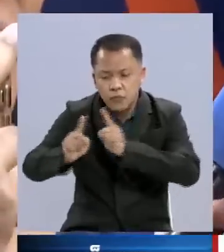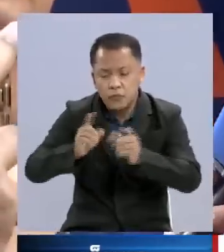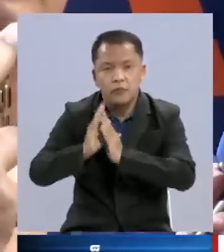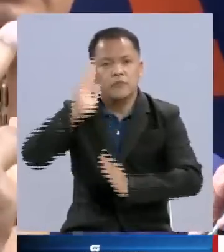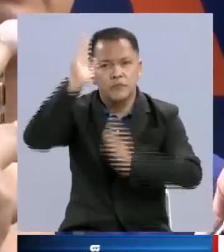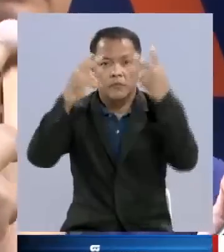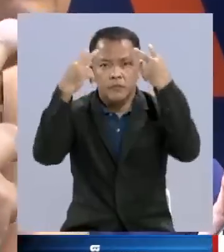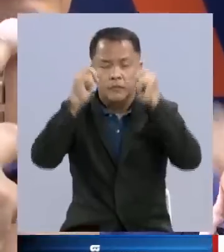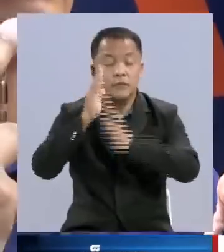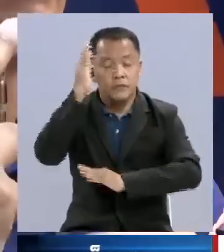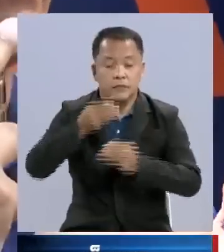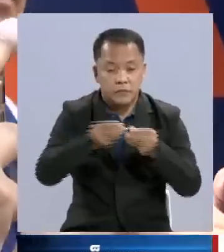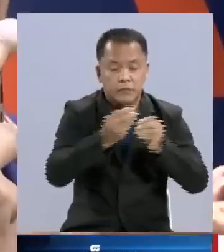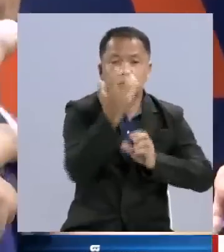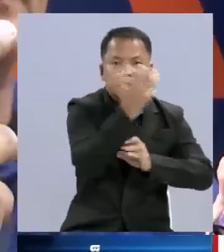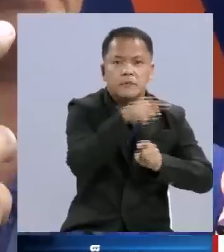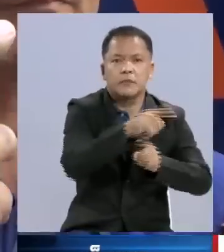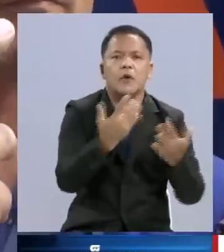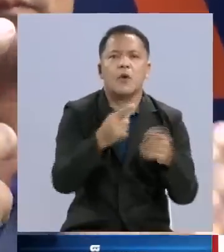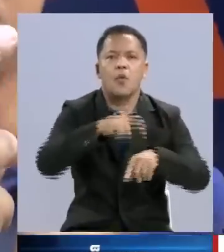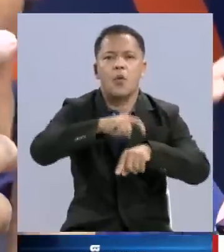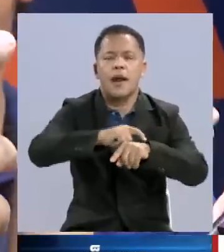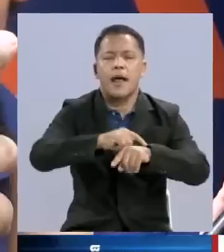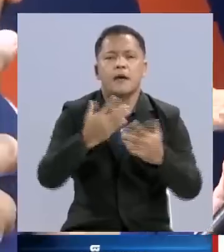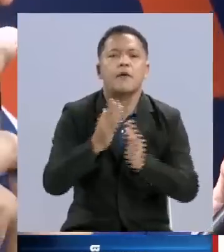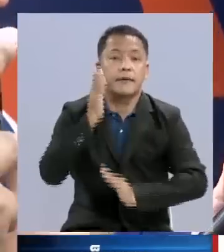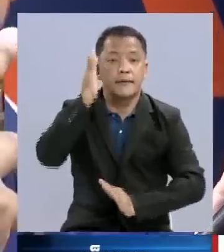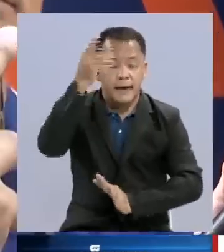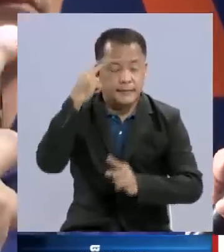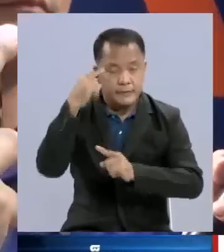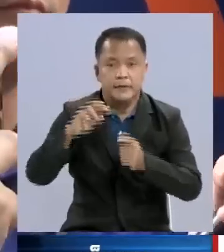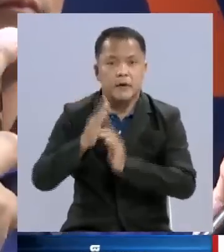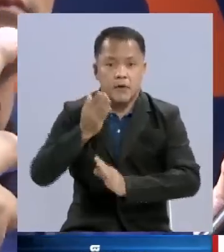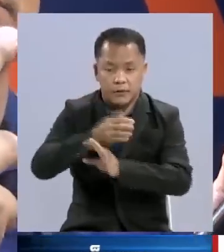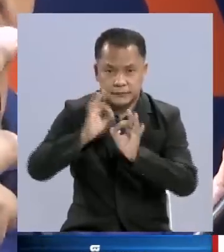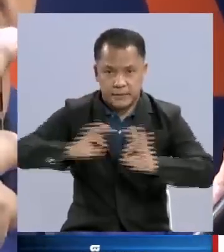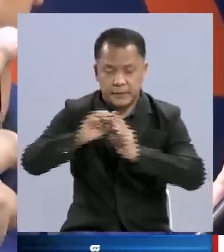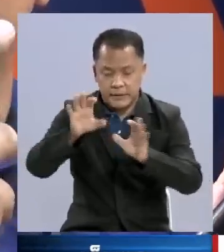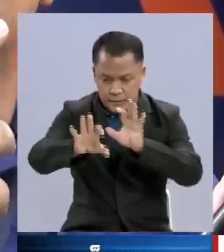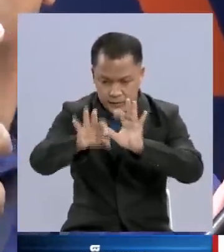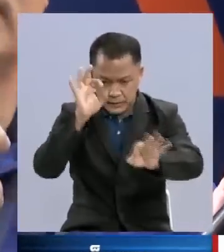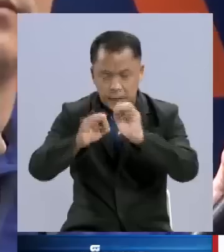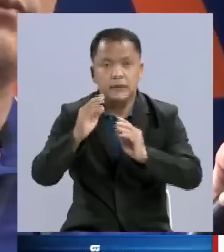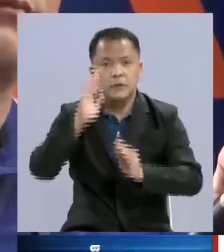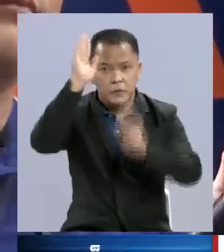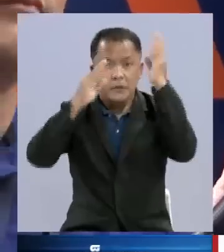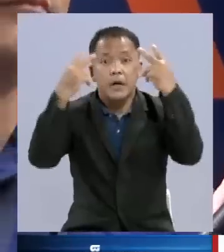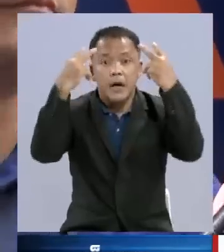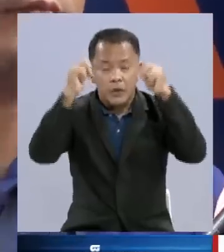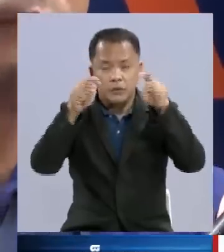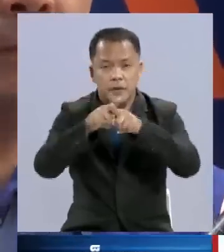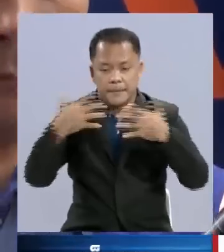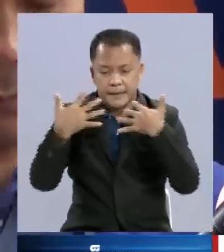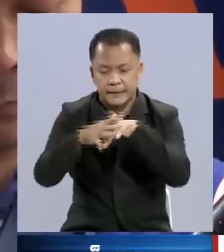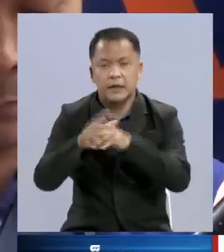ราะเรื่องของการถือหุ้นสื่อของคุณพิธาเนี่ยคงต้องใช้เวลาอีกสักพักสิ่งที่จะเกิดขึ้นก่อนก็คือการเลือกนายกจึงโฟกัสเรื่องของการประส